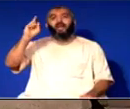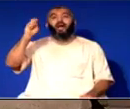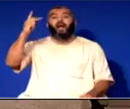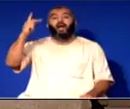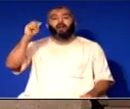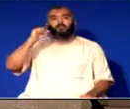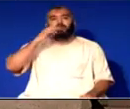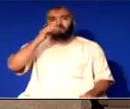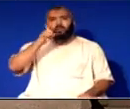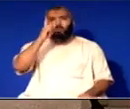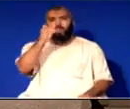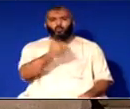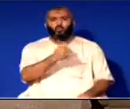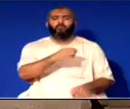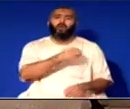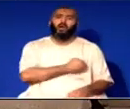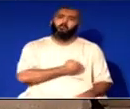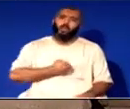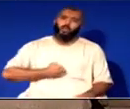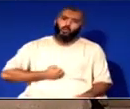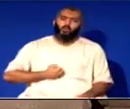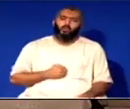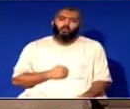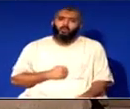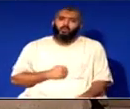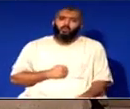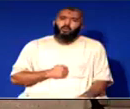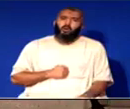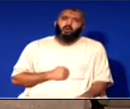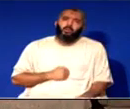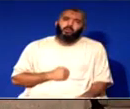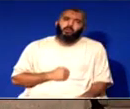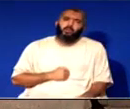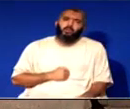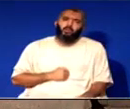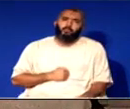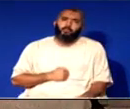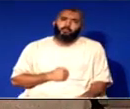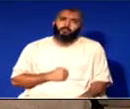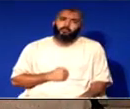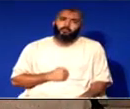تصلي، وهي بان لها باللي الأذان فات،